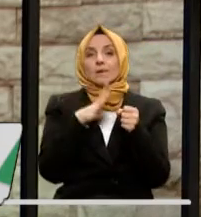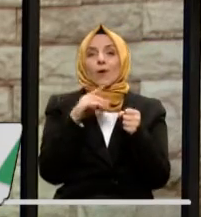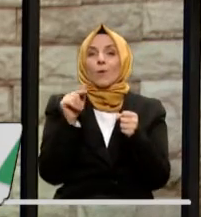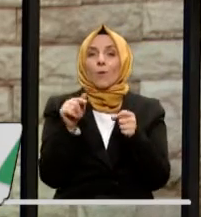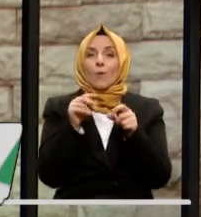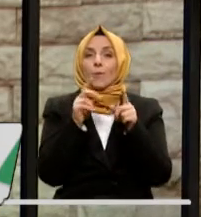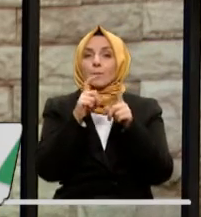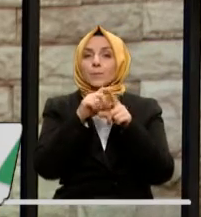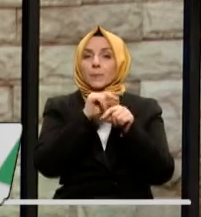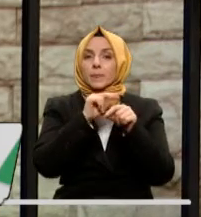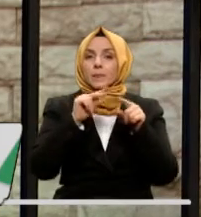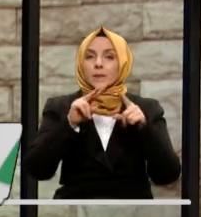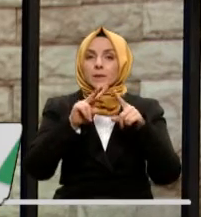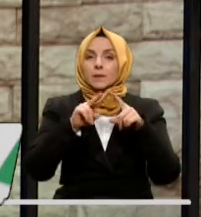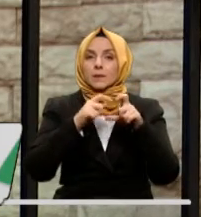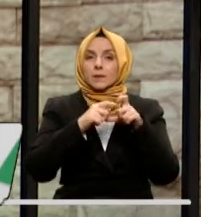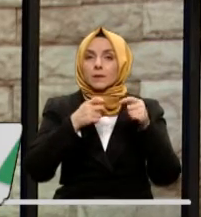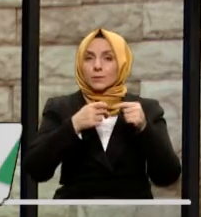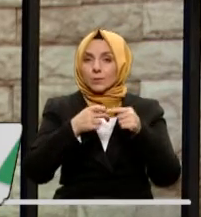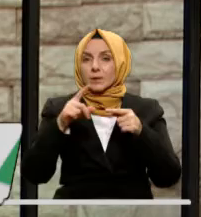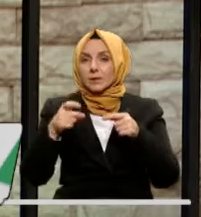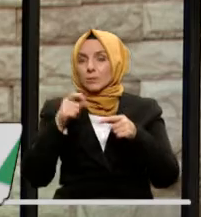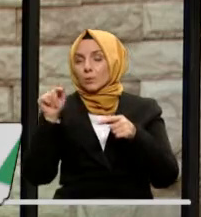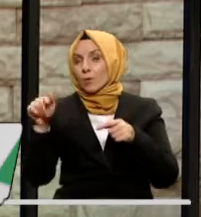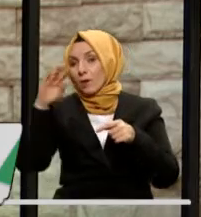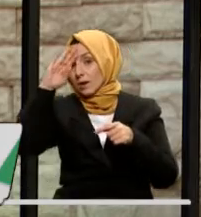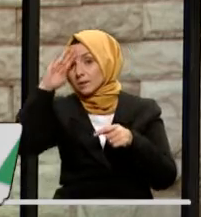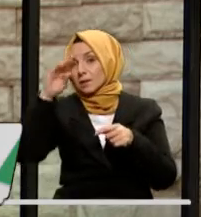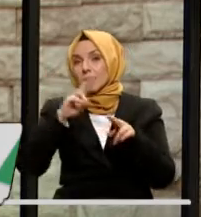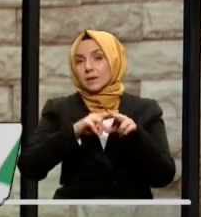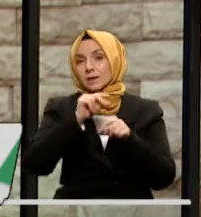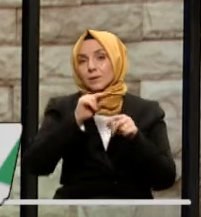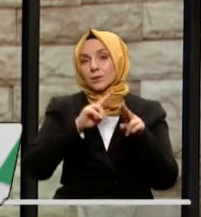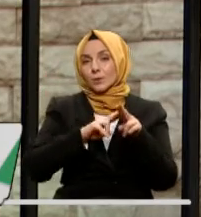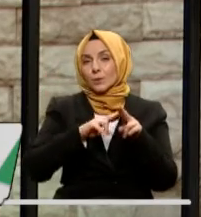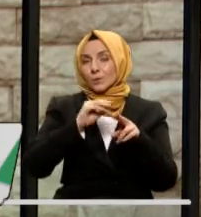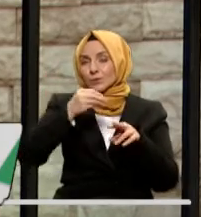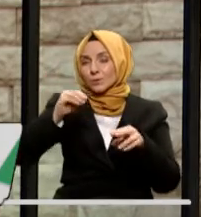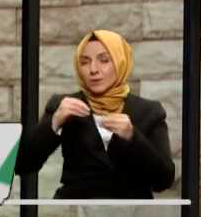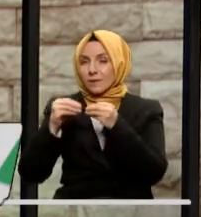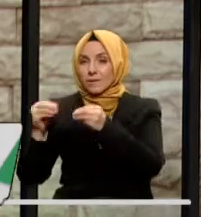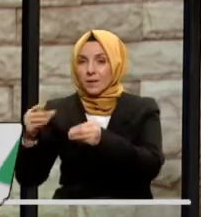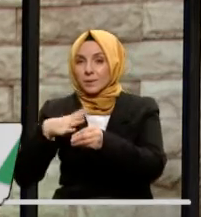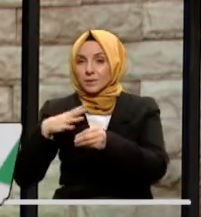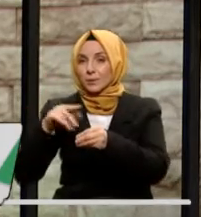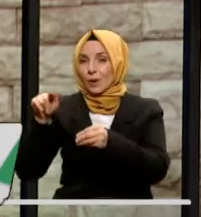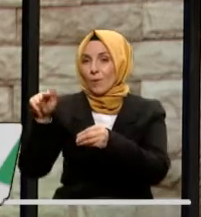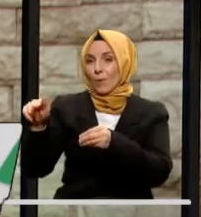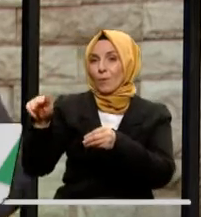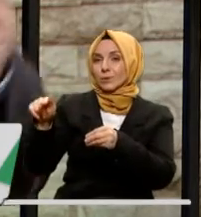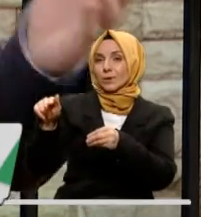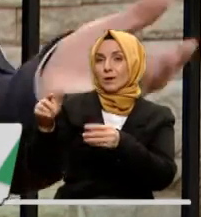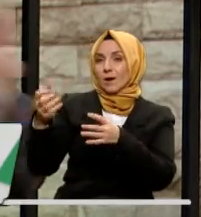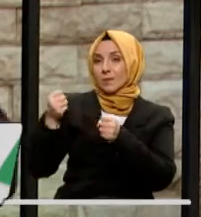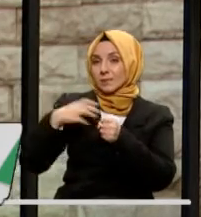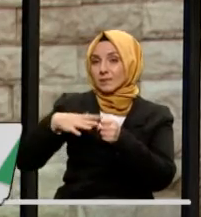tekrar kök hücre almak üzere ikna eder misiniz diyorlar bize biz Bayağı da mutlu oluyoruz O durumda heyecanlanıyor Uz karşıda bir